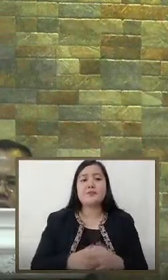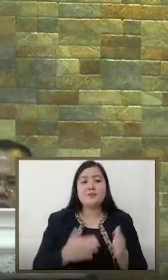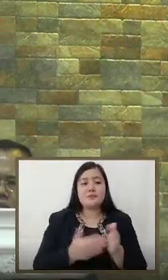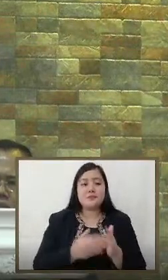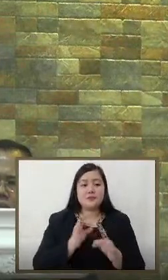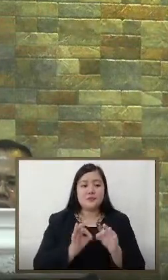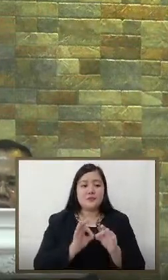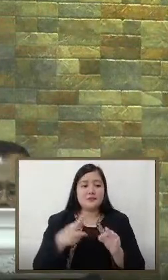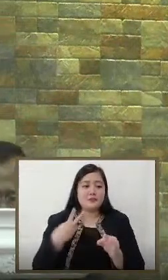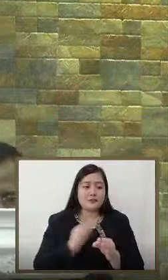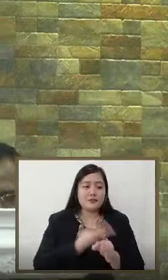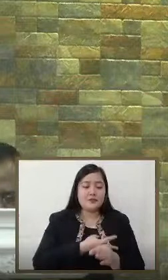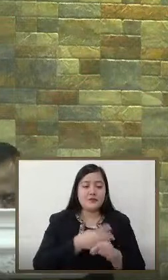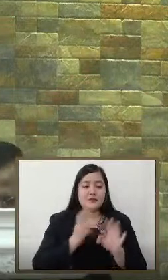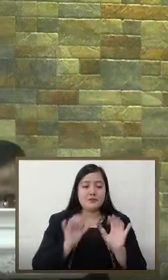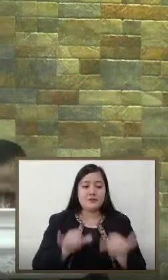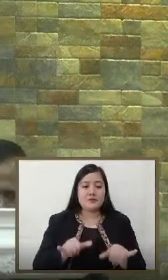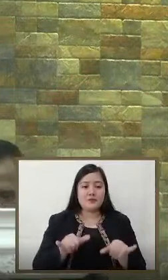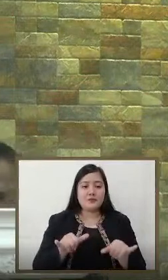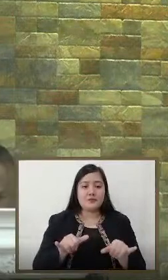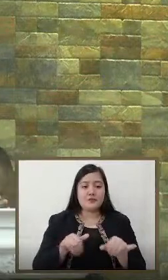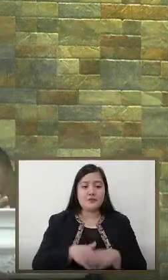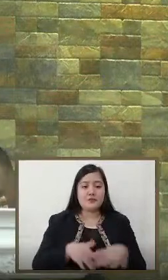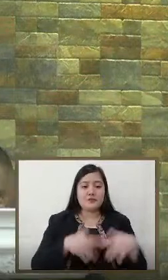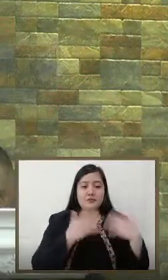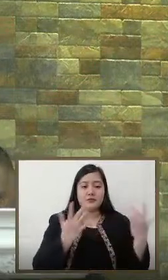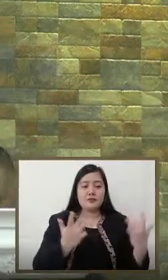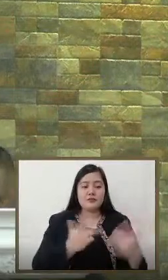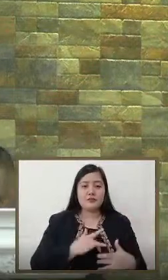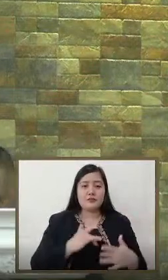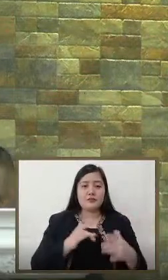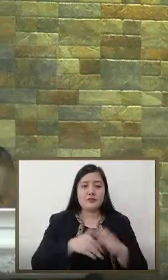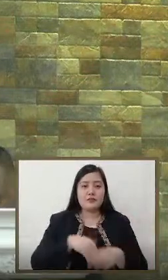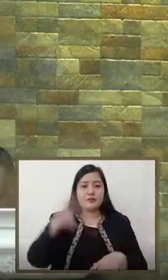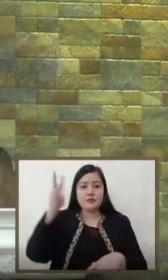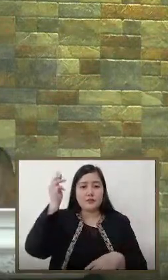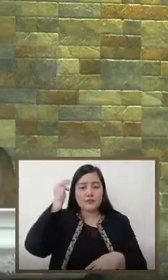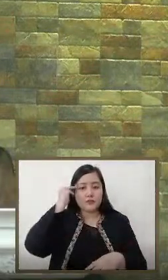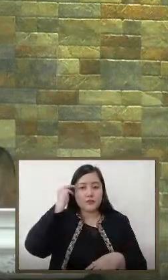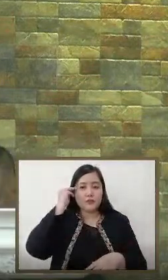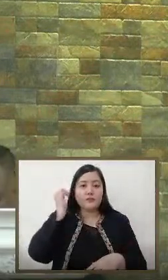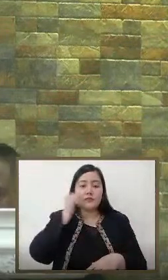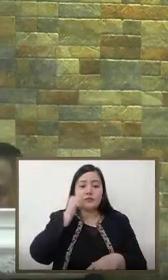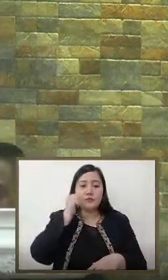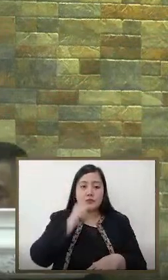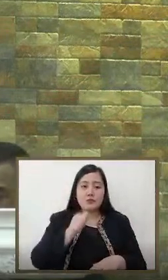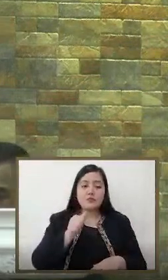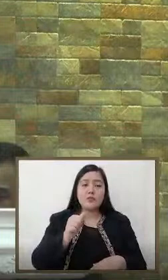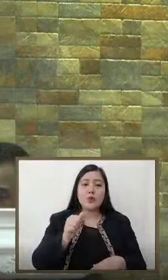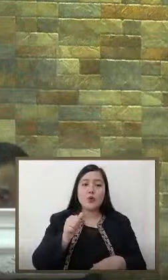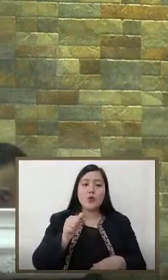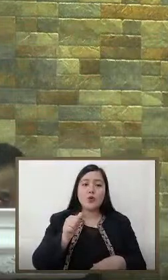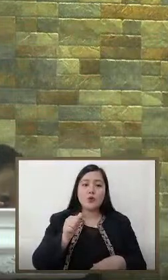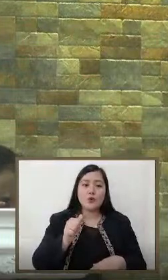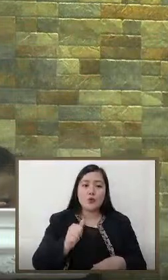isipan, ilagay natin, I say again, balikan natin yung gusto ng Diyos para sa atin. Get